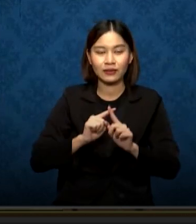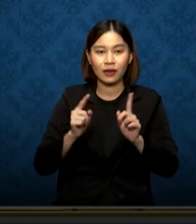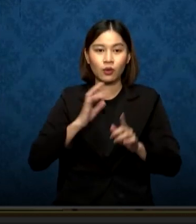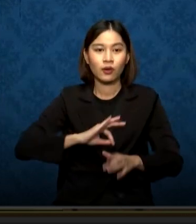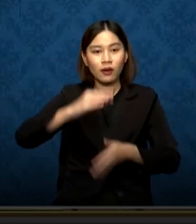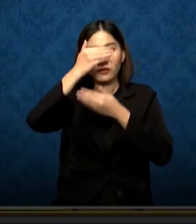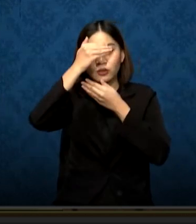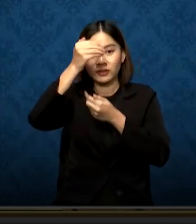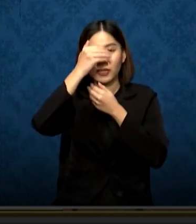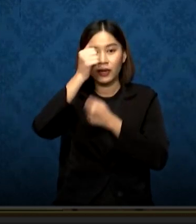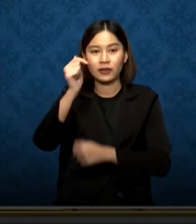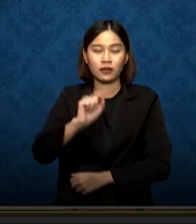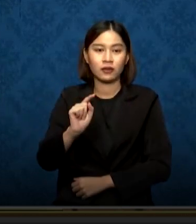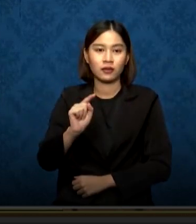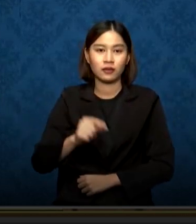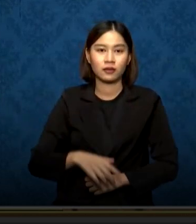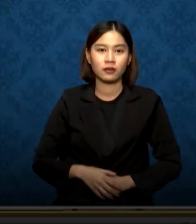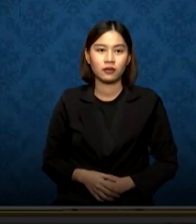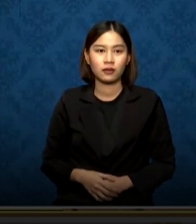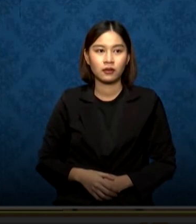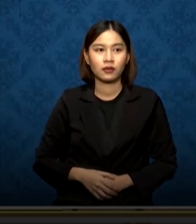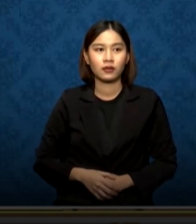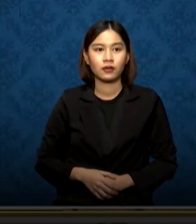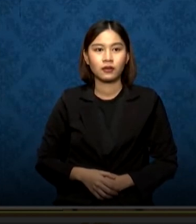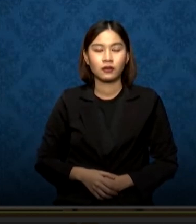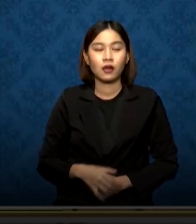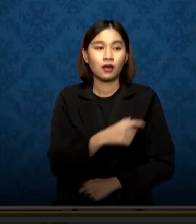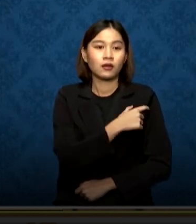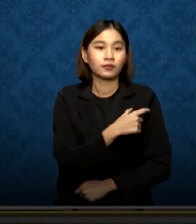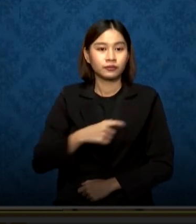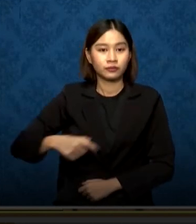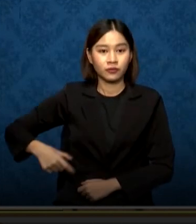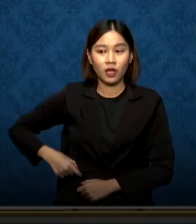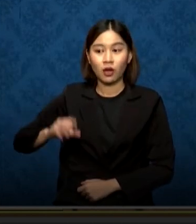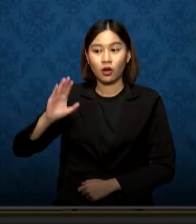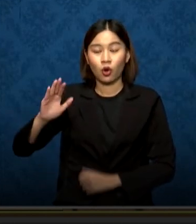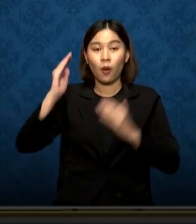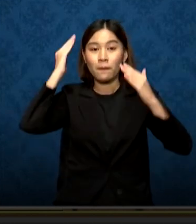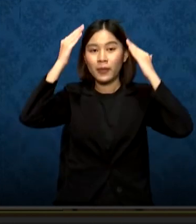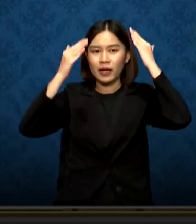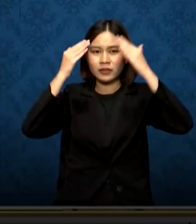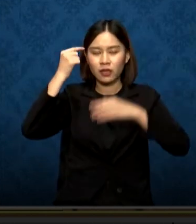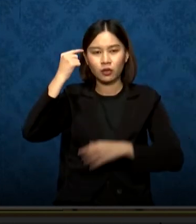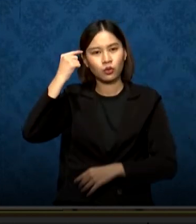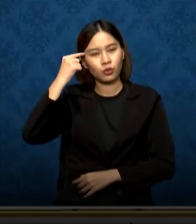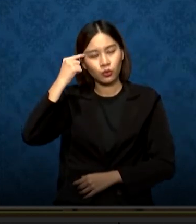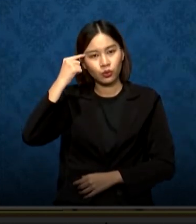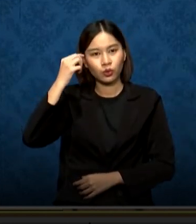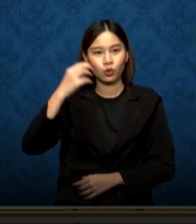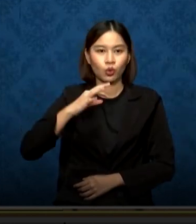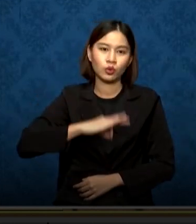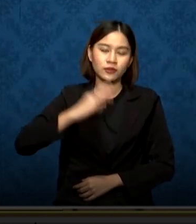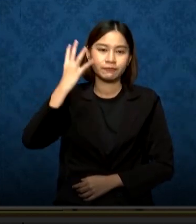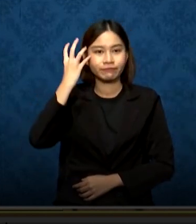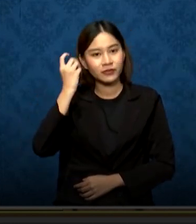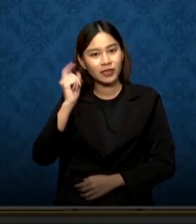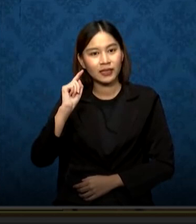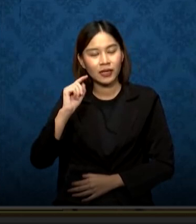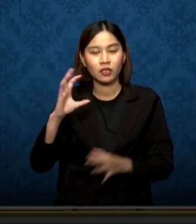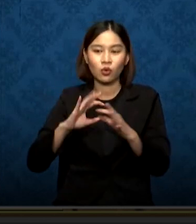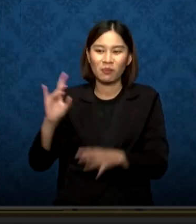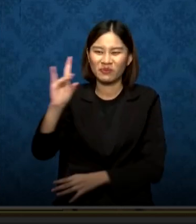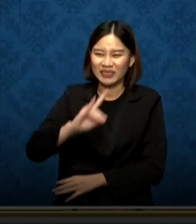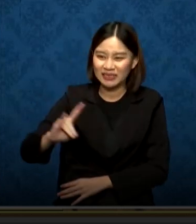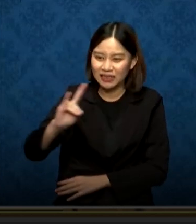ใจก็คือว่าทางท่านสมเด็จราชาธิบดีที่ของมาเลเซียท่านเองท่านมีความกังวลเกี่ยวกับเรื่องของการล่าสัตว์